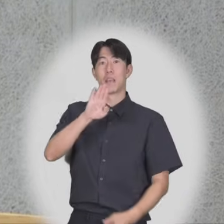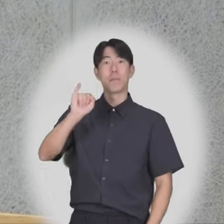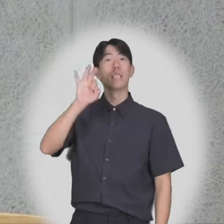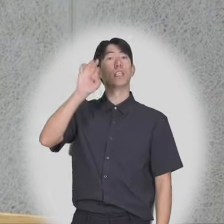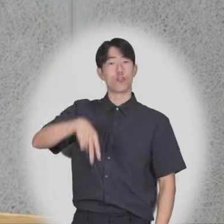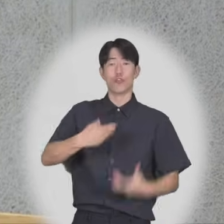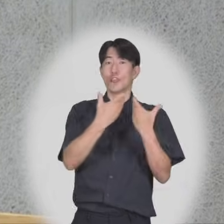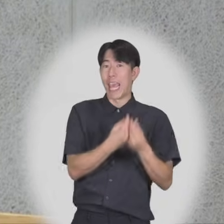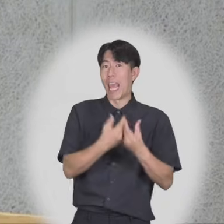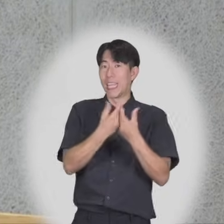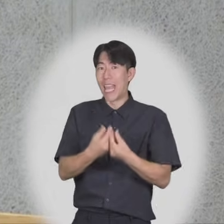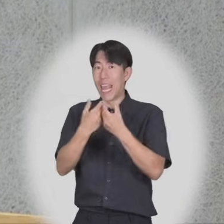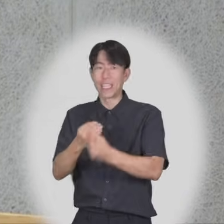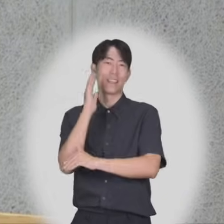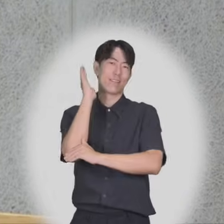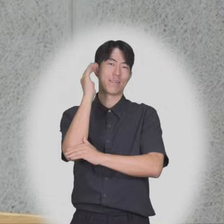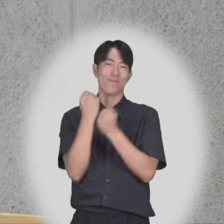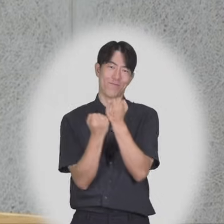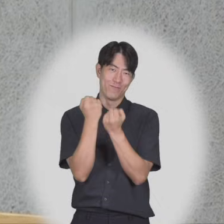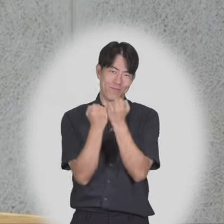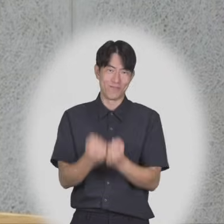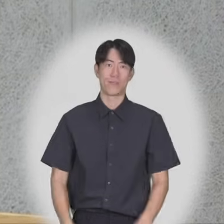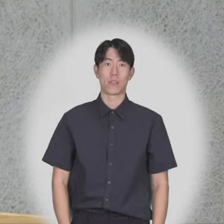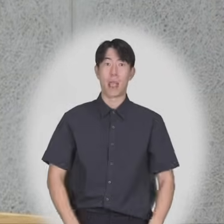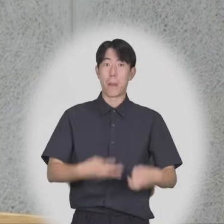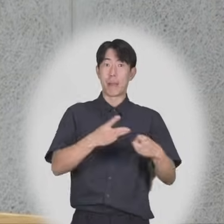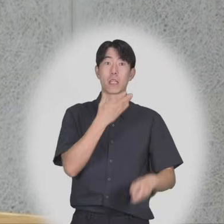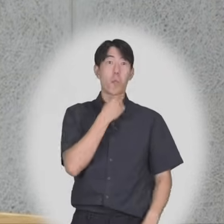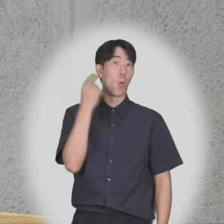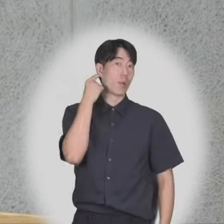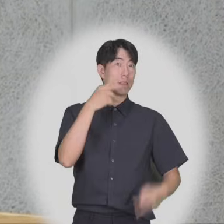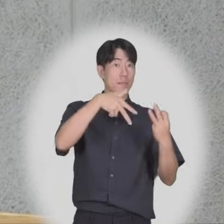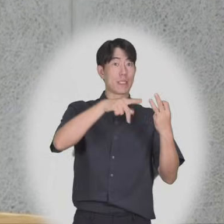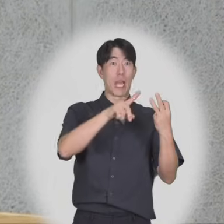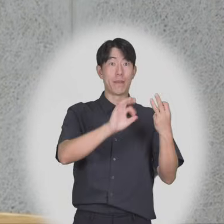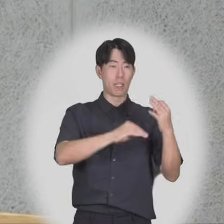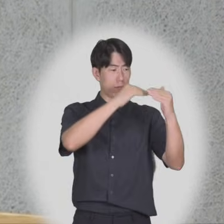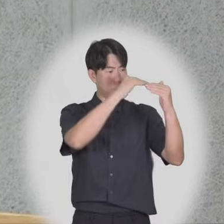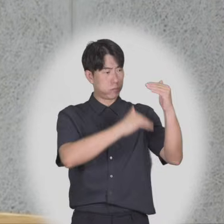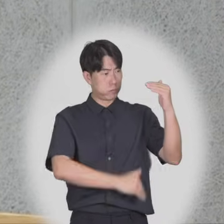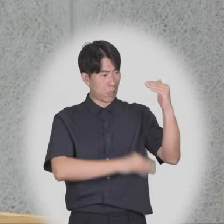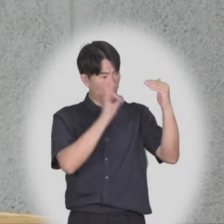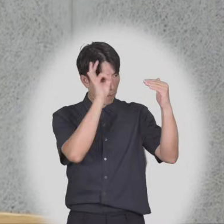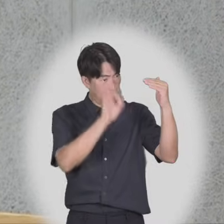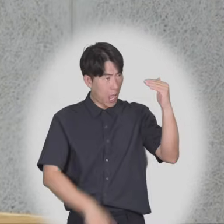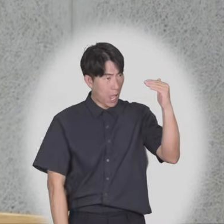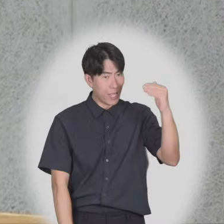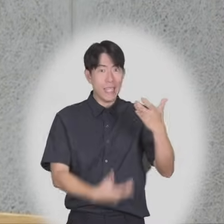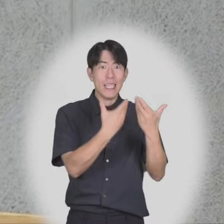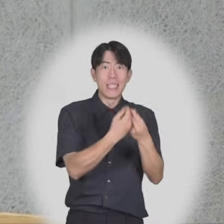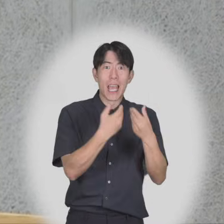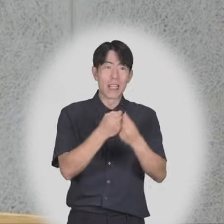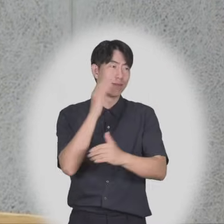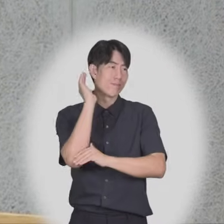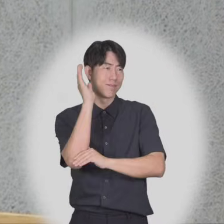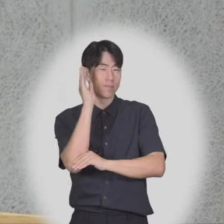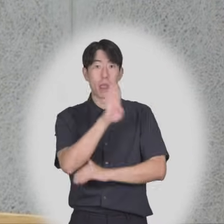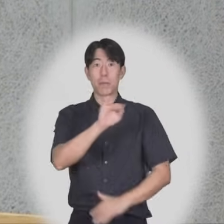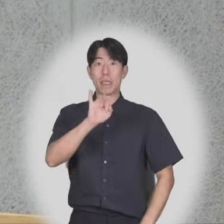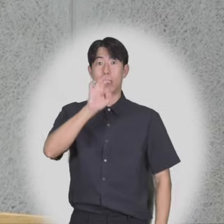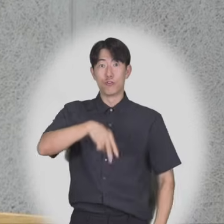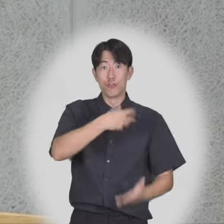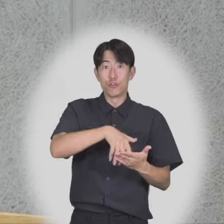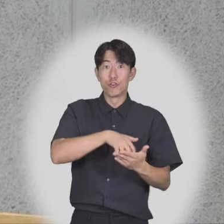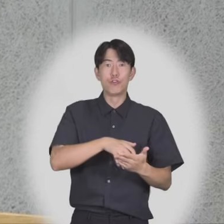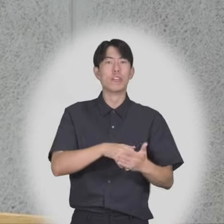들어서 설명을 하십니다. 마태복음 13장에만 7가지의 천국 비유가